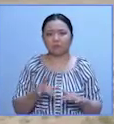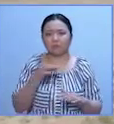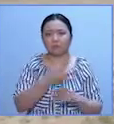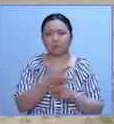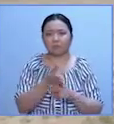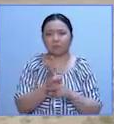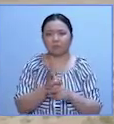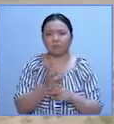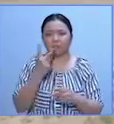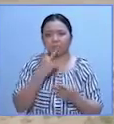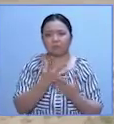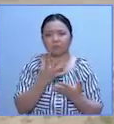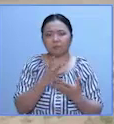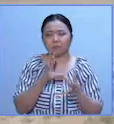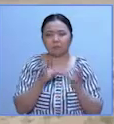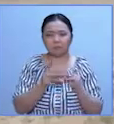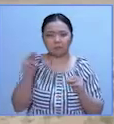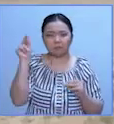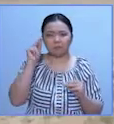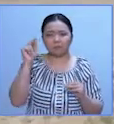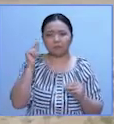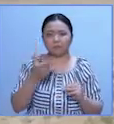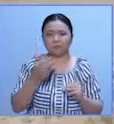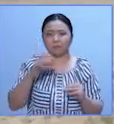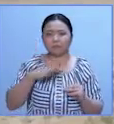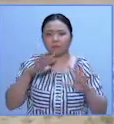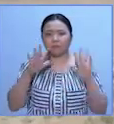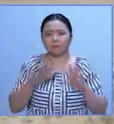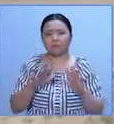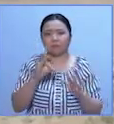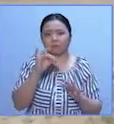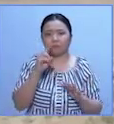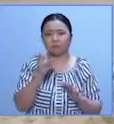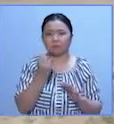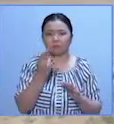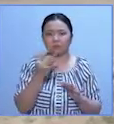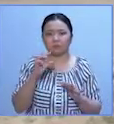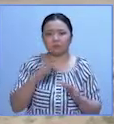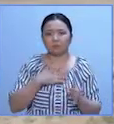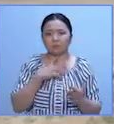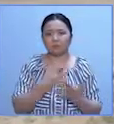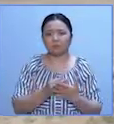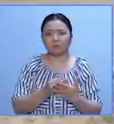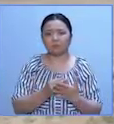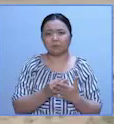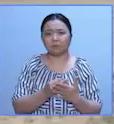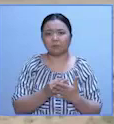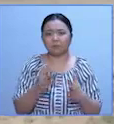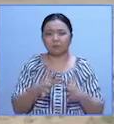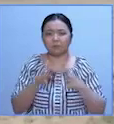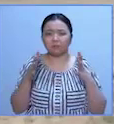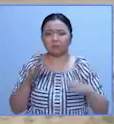редакцияда болған, отынсыз, сусыз қалған, жылусыз қалған редакцияда жаңағы тон киіп